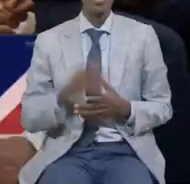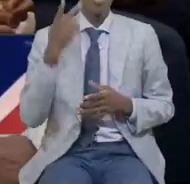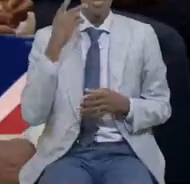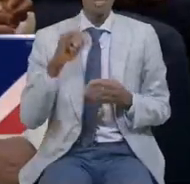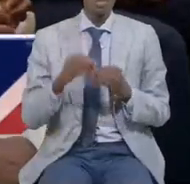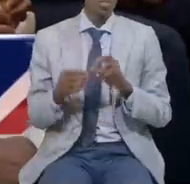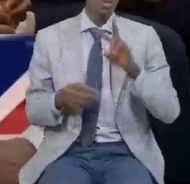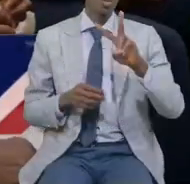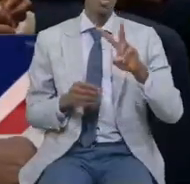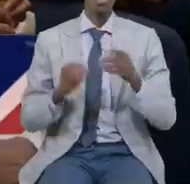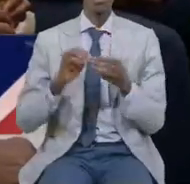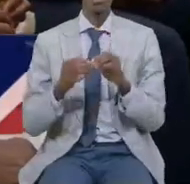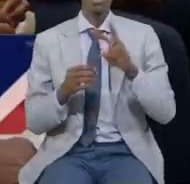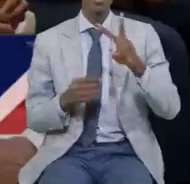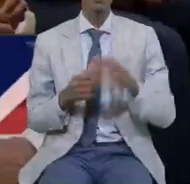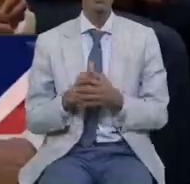2.